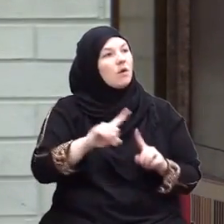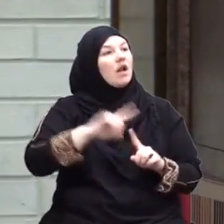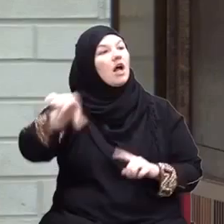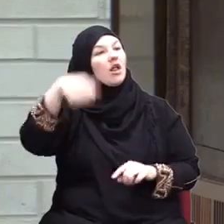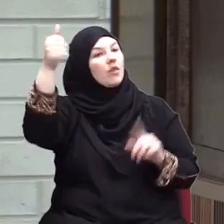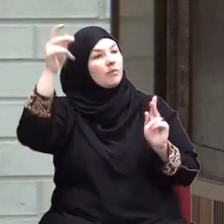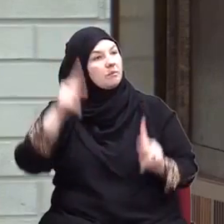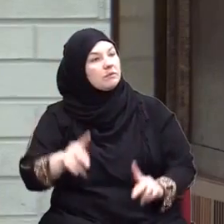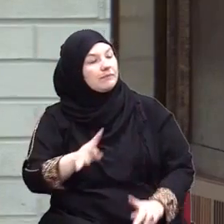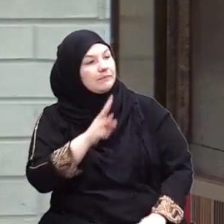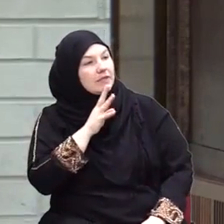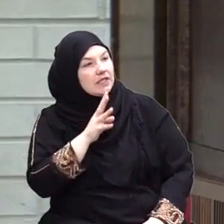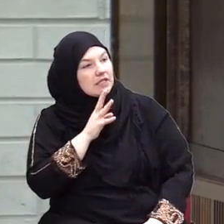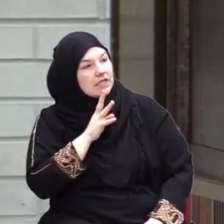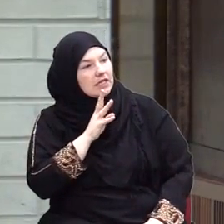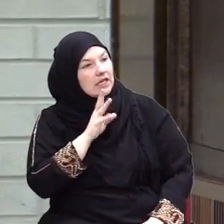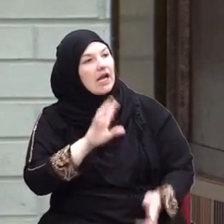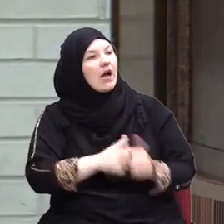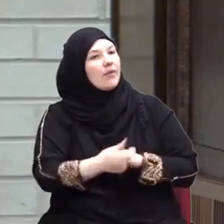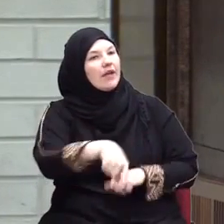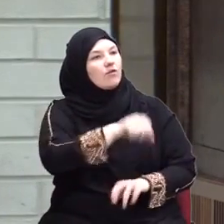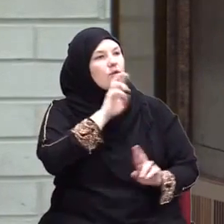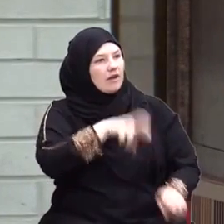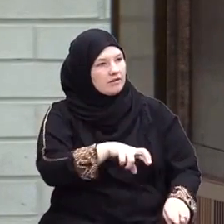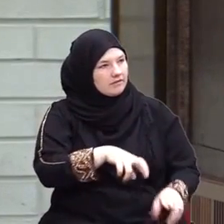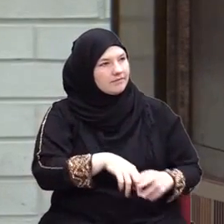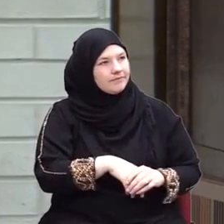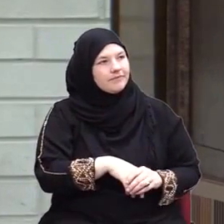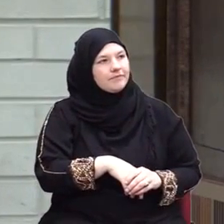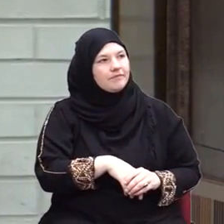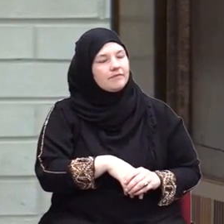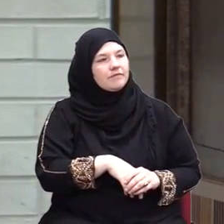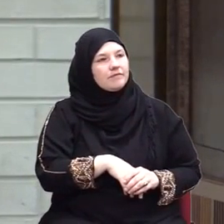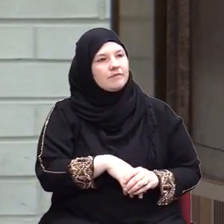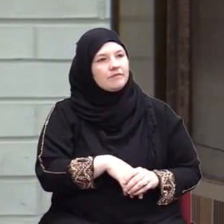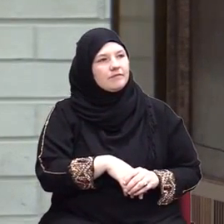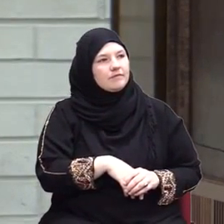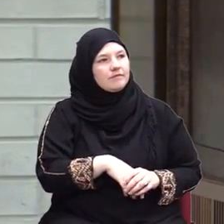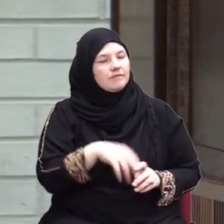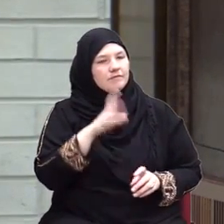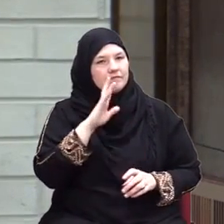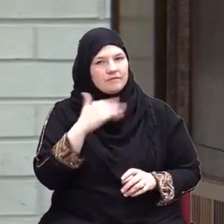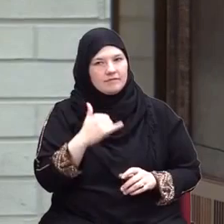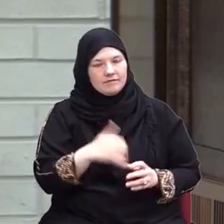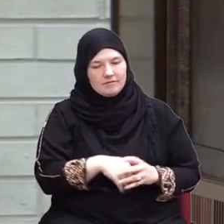else speaks, how they react. وَأَمَّا الَّذِينَ كَفَرُوا